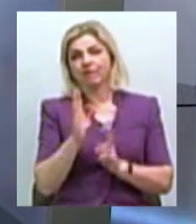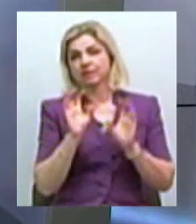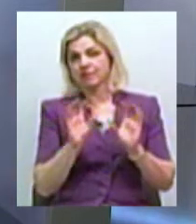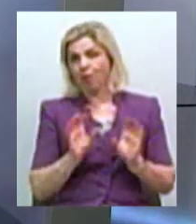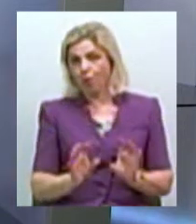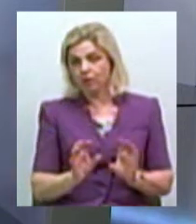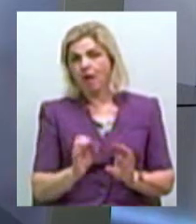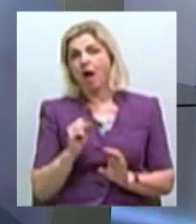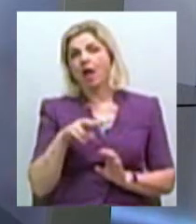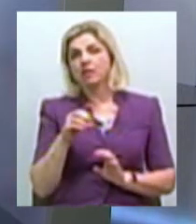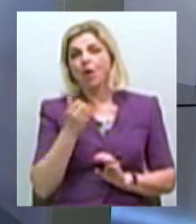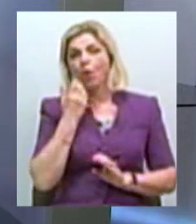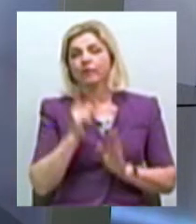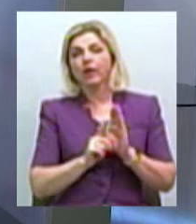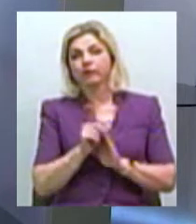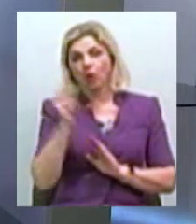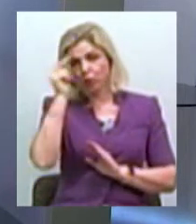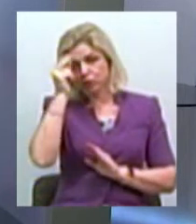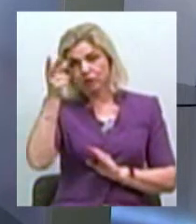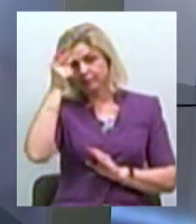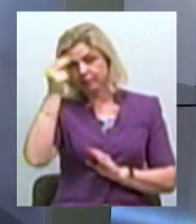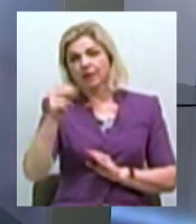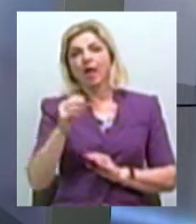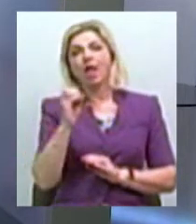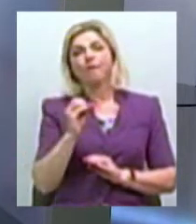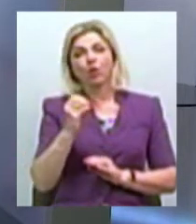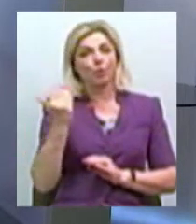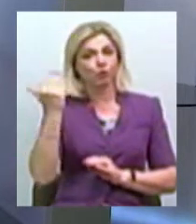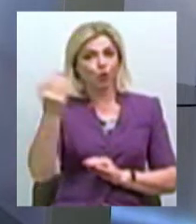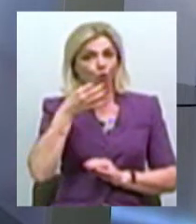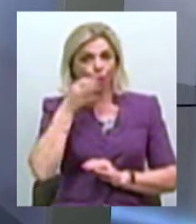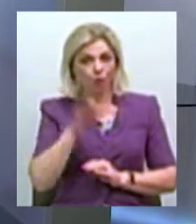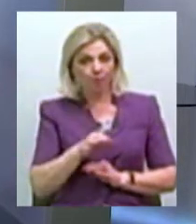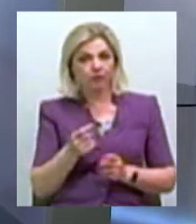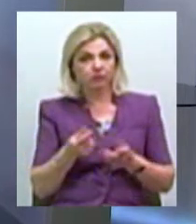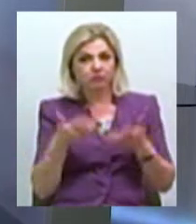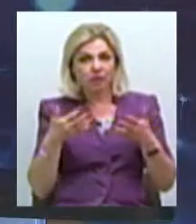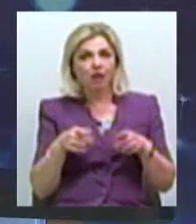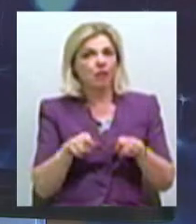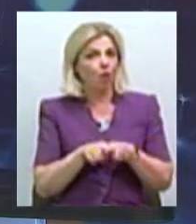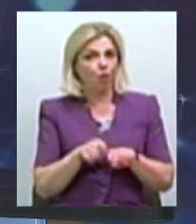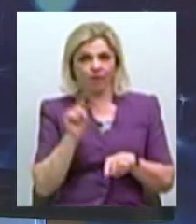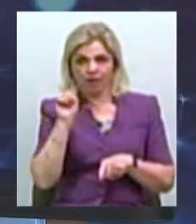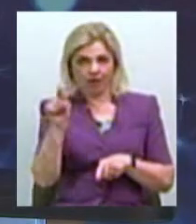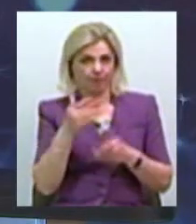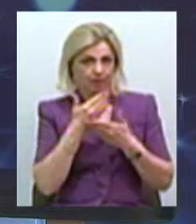Але коли ми почали вивчати європейський досвід, то ми з'ясували, що взагалі-то такого там немає. Там, в